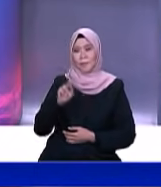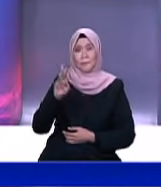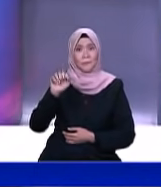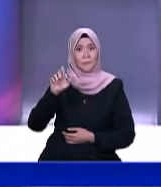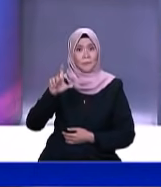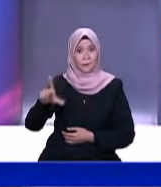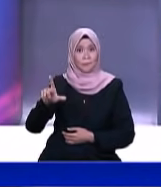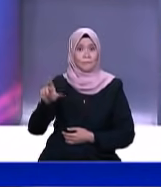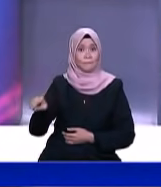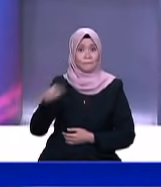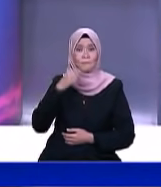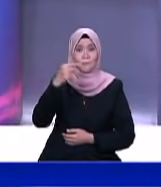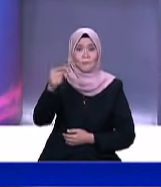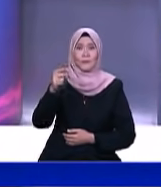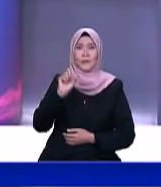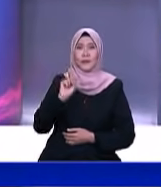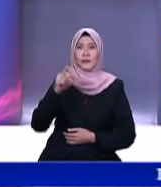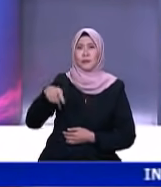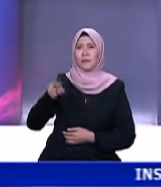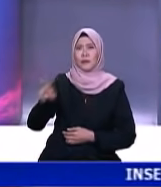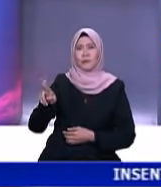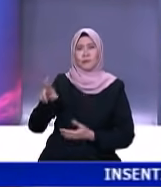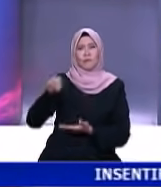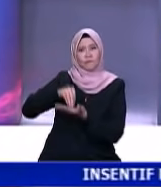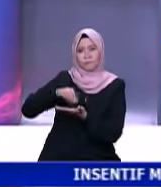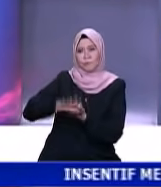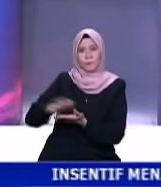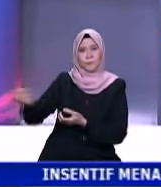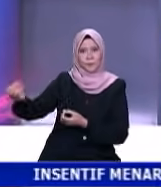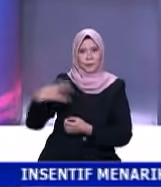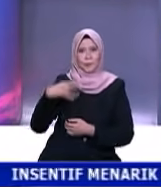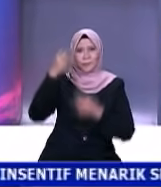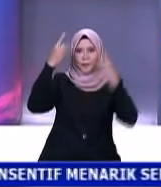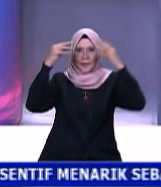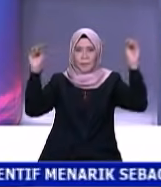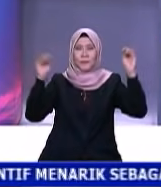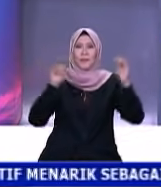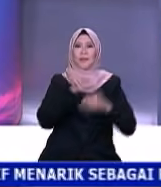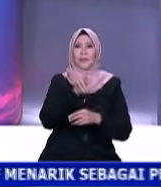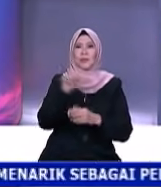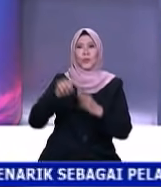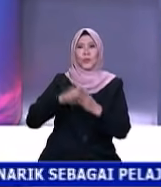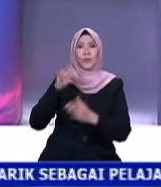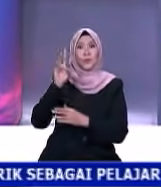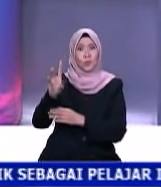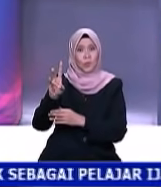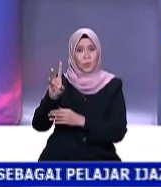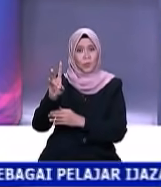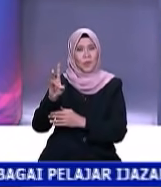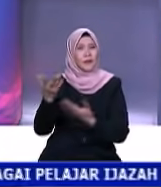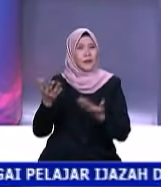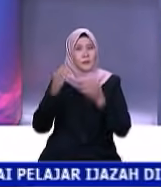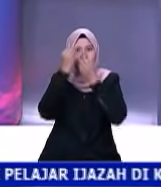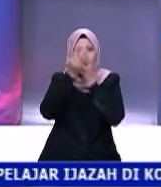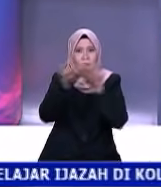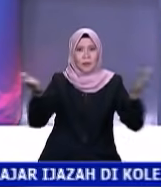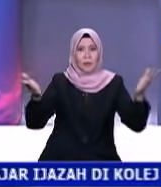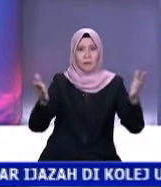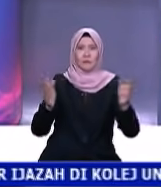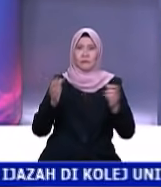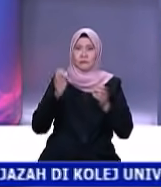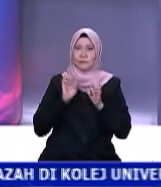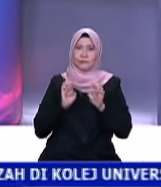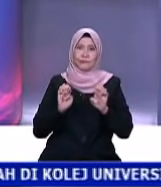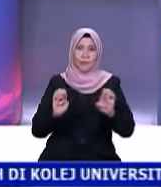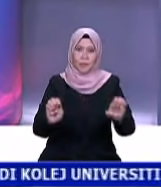Rudin Ishak berkata, SPR mengambil maklum kenyataan Perdana Menteri pada 31 Julai mengenai pengisytiharaan